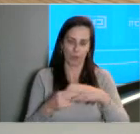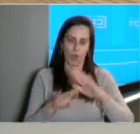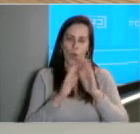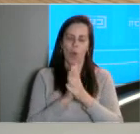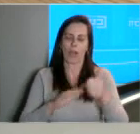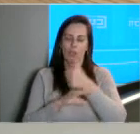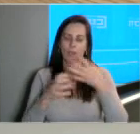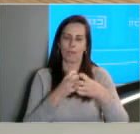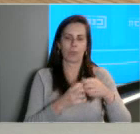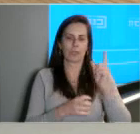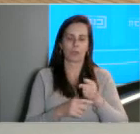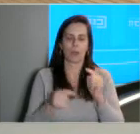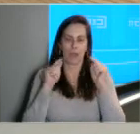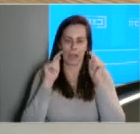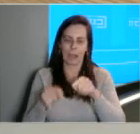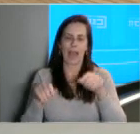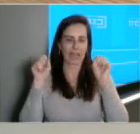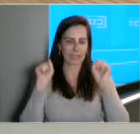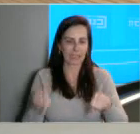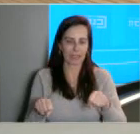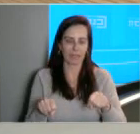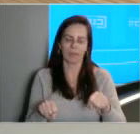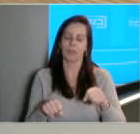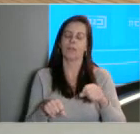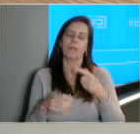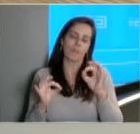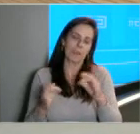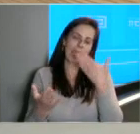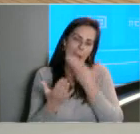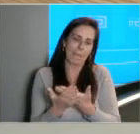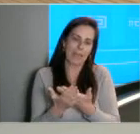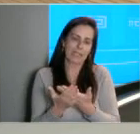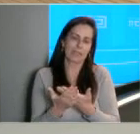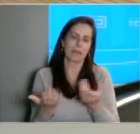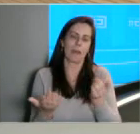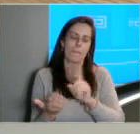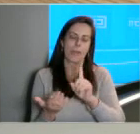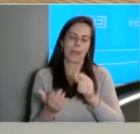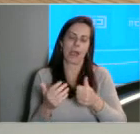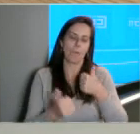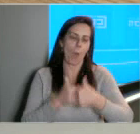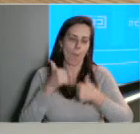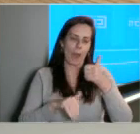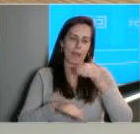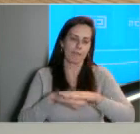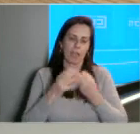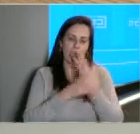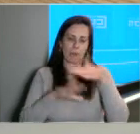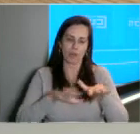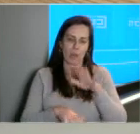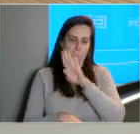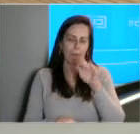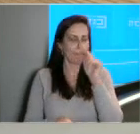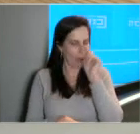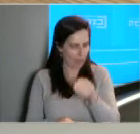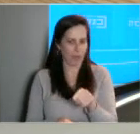כל ראשי המפלגות יצטרכו להגיע לנשיא המדינה, לנשיא ריבלין, ובעצם להמליץ על מועמדם לרשות הממשלה. נתניהו